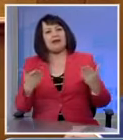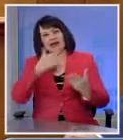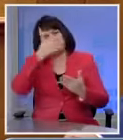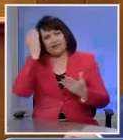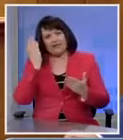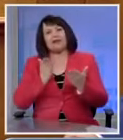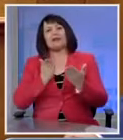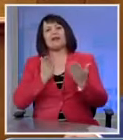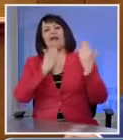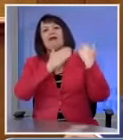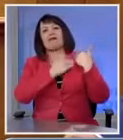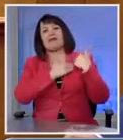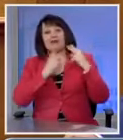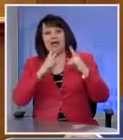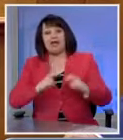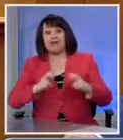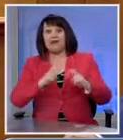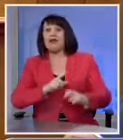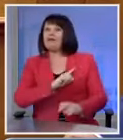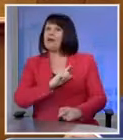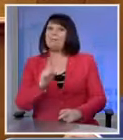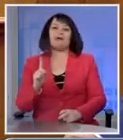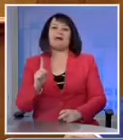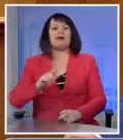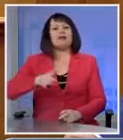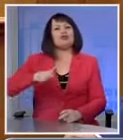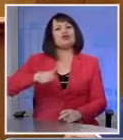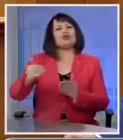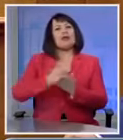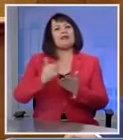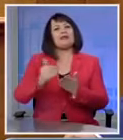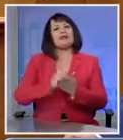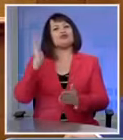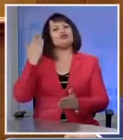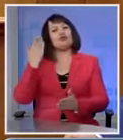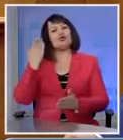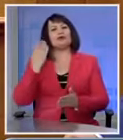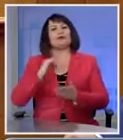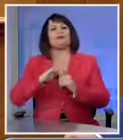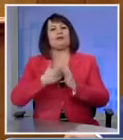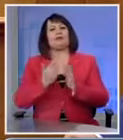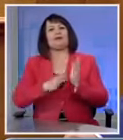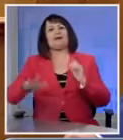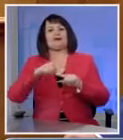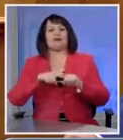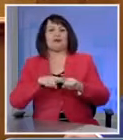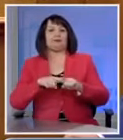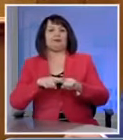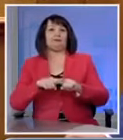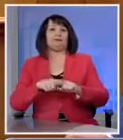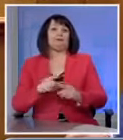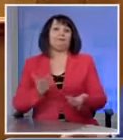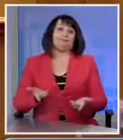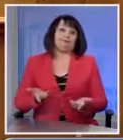να μην υπάρξει καμία διερεύνηση για τα πιθανά αδικήματα που τότε απασχολούσαν τη μεγάλη πλειοψηφία της κοινής γνώμης.